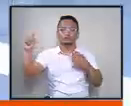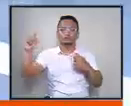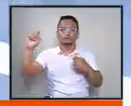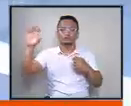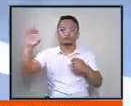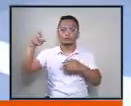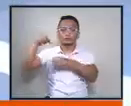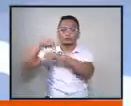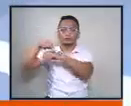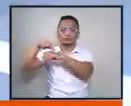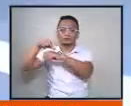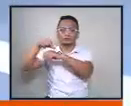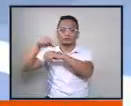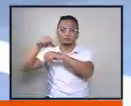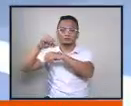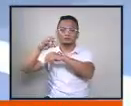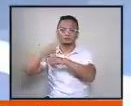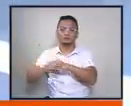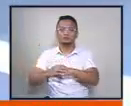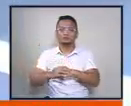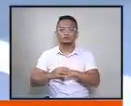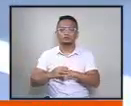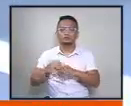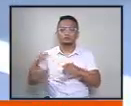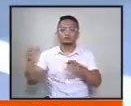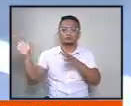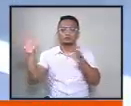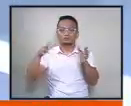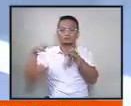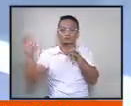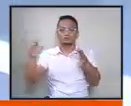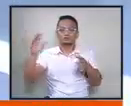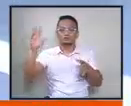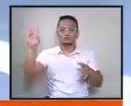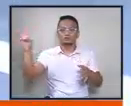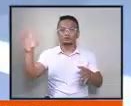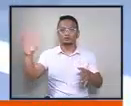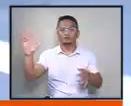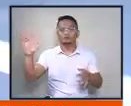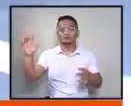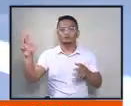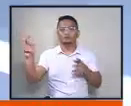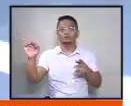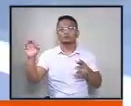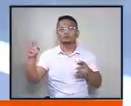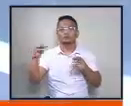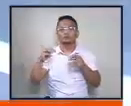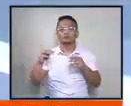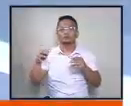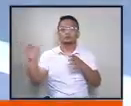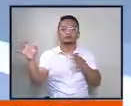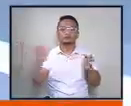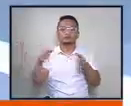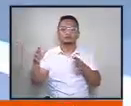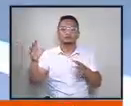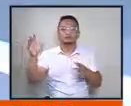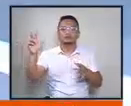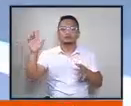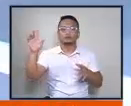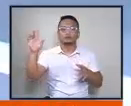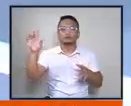Quezon. Mapaminsala na po ang dala nitong hangin na abot sa 65 kilometers per hour, mga kapatid, at bugsong